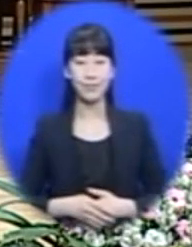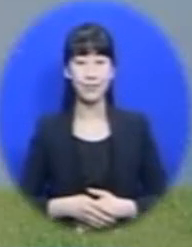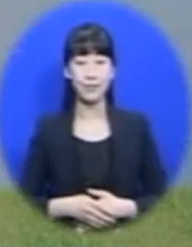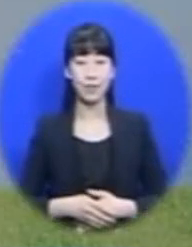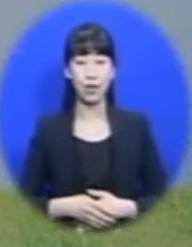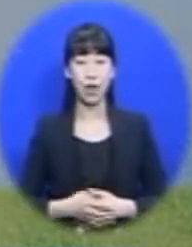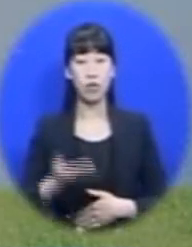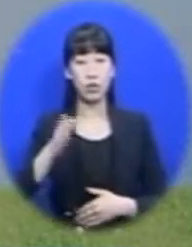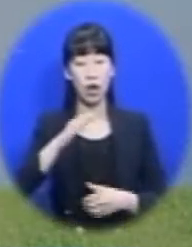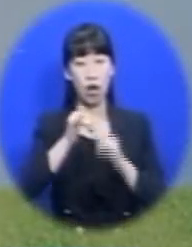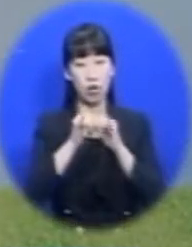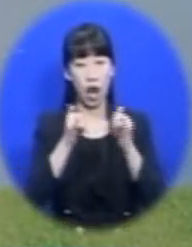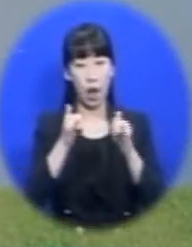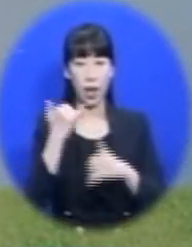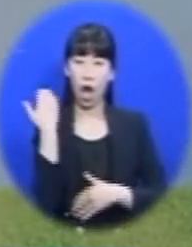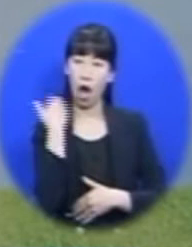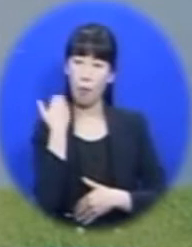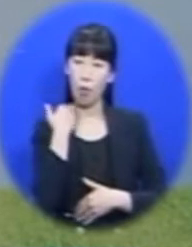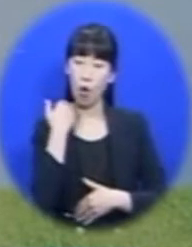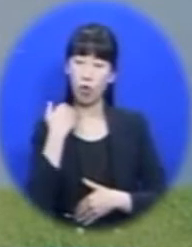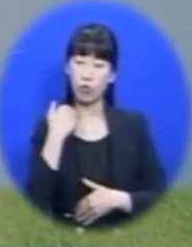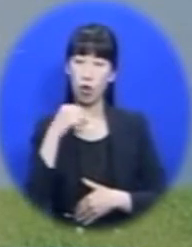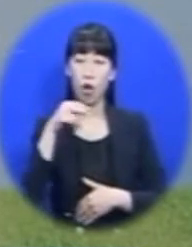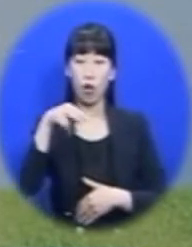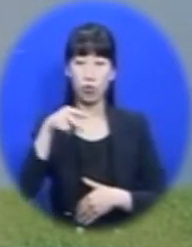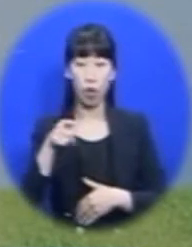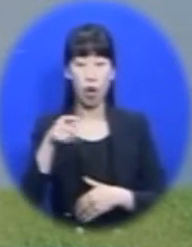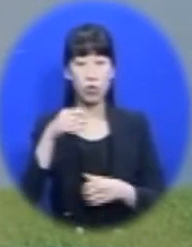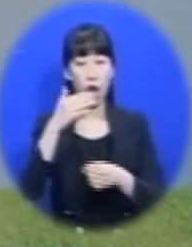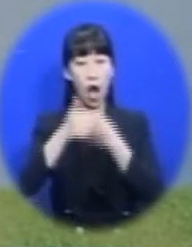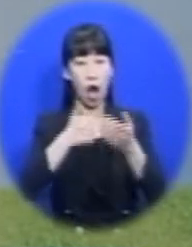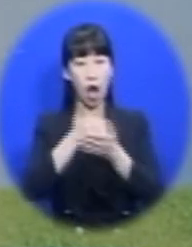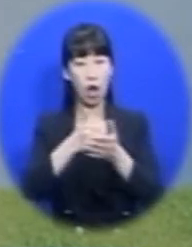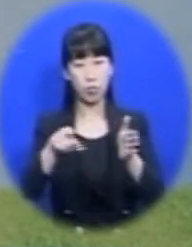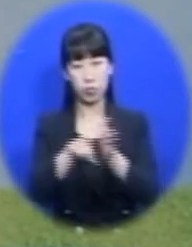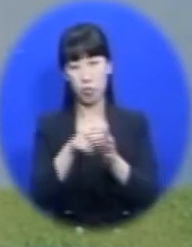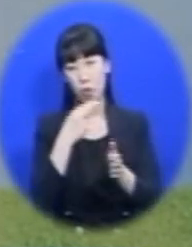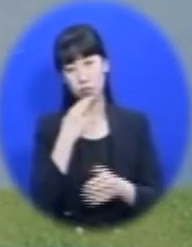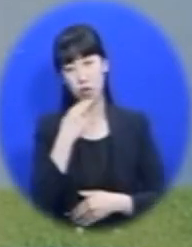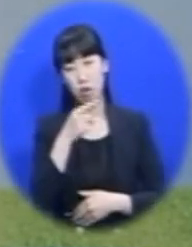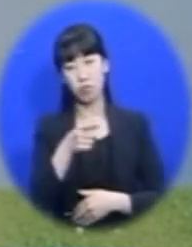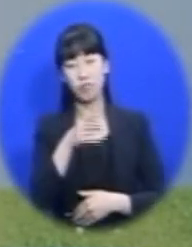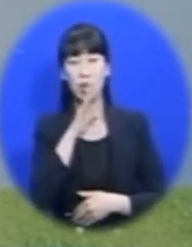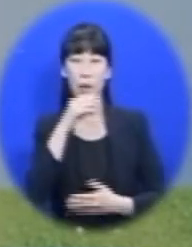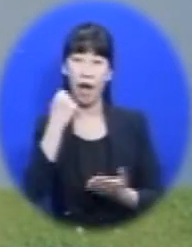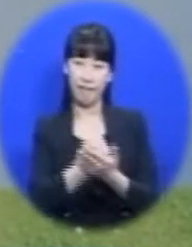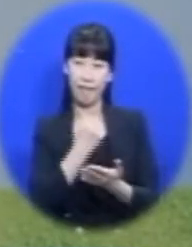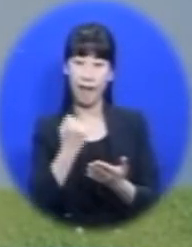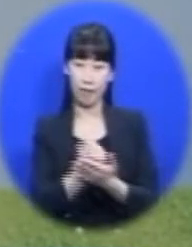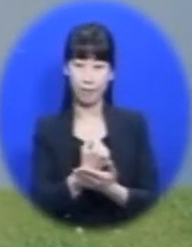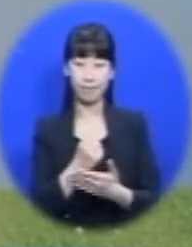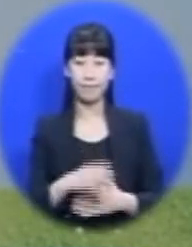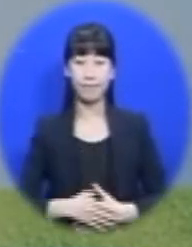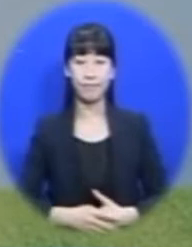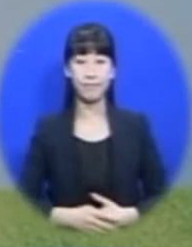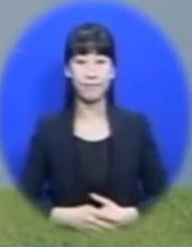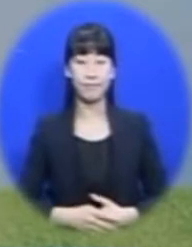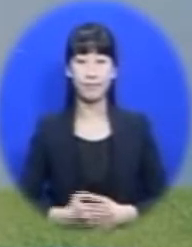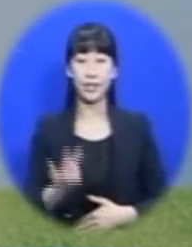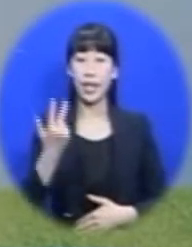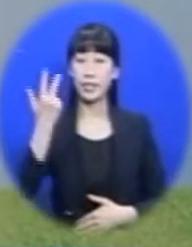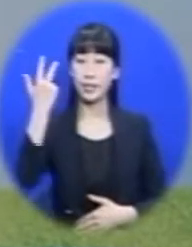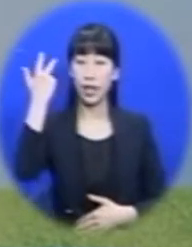보이지 않는다고 해서 하나님을 믿지 못한다는 것도 참 안타까운 일이기도 합니다. 지난 주간에